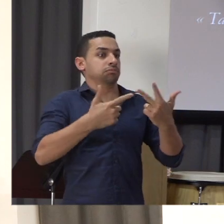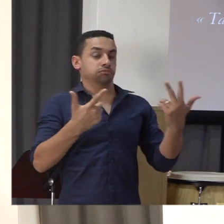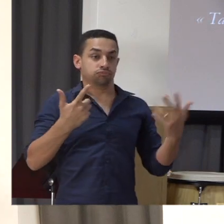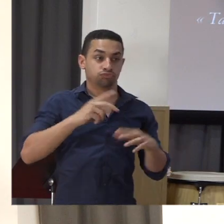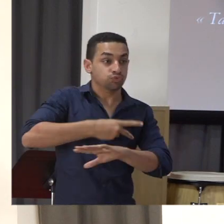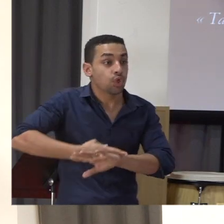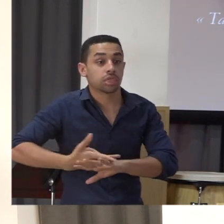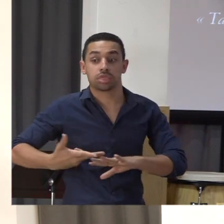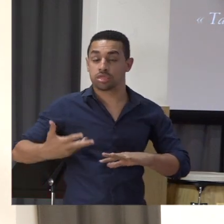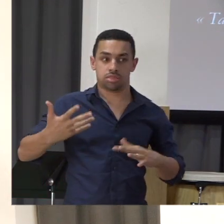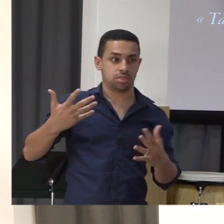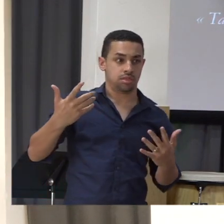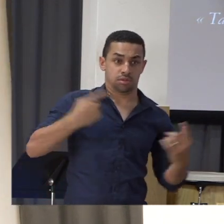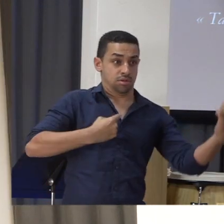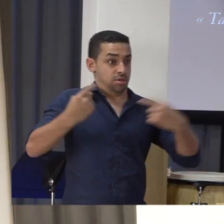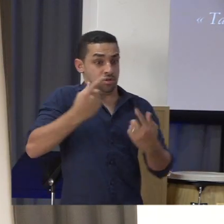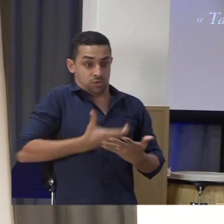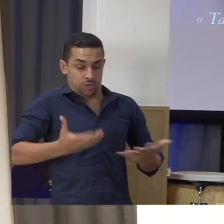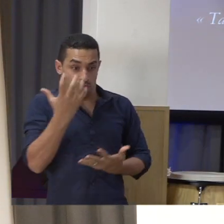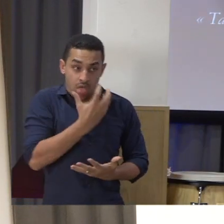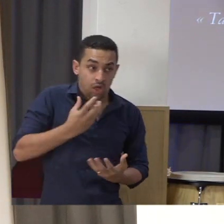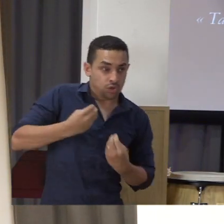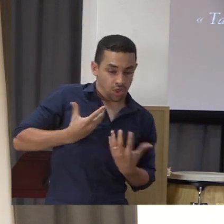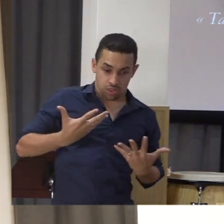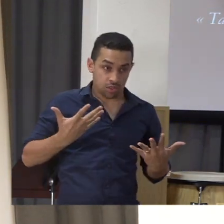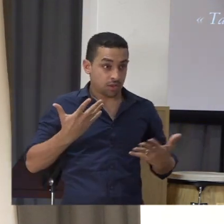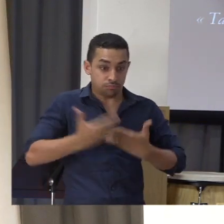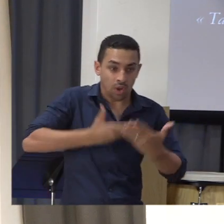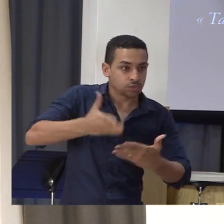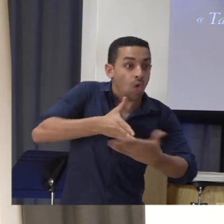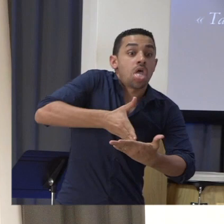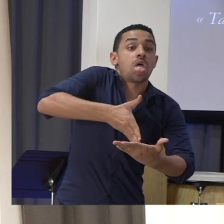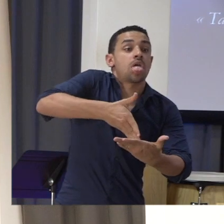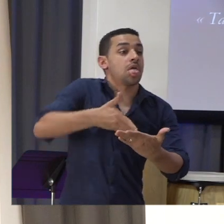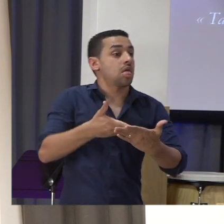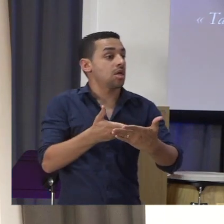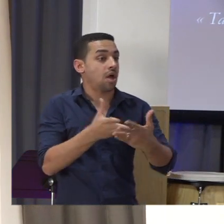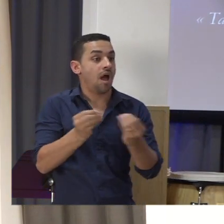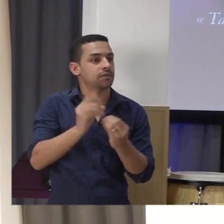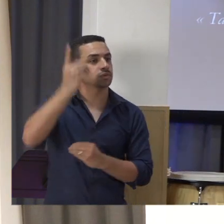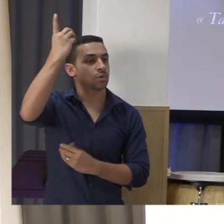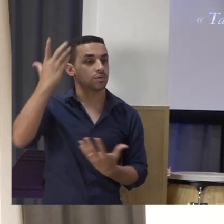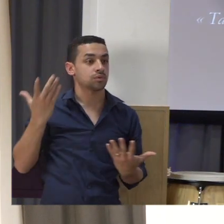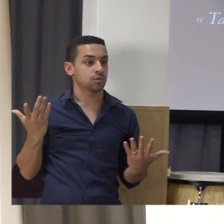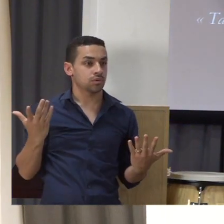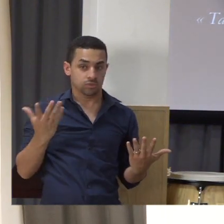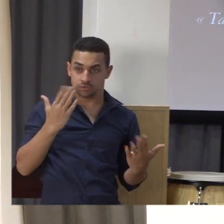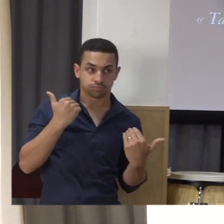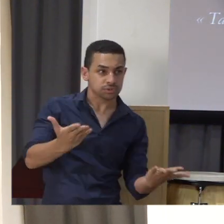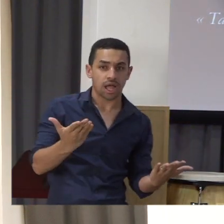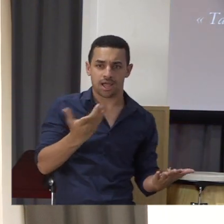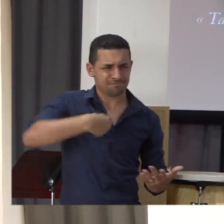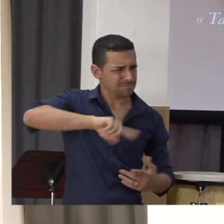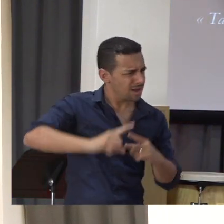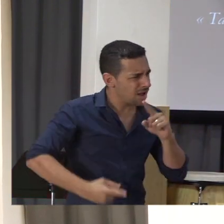chute, une situation malheureuse qui arrive pour bloquer notre progression avec le Seigneur. Raison pour laquelle il